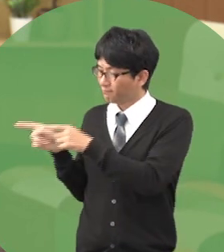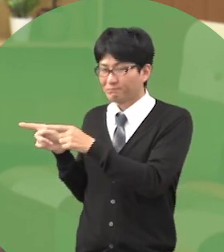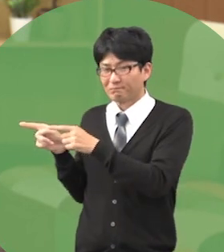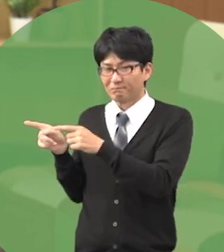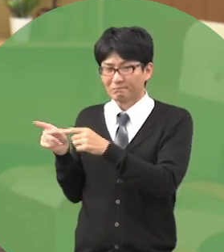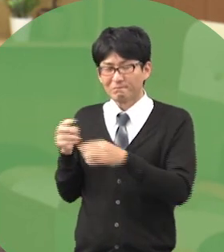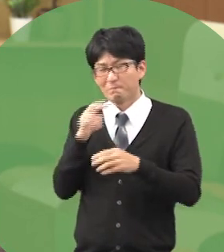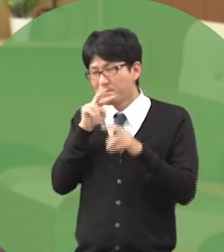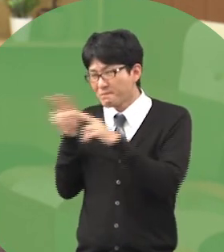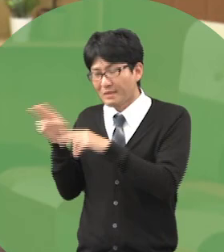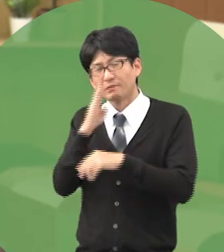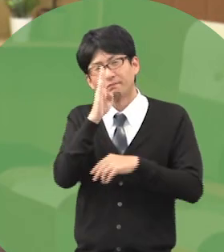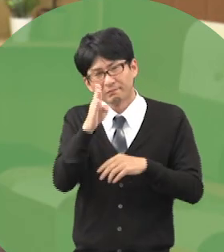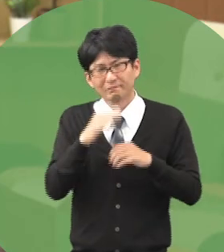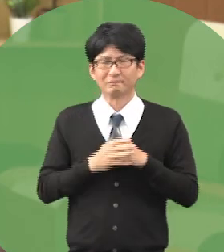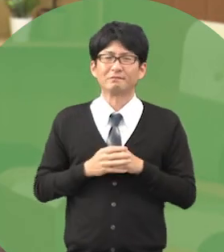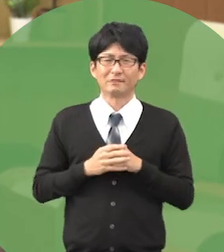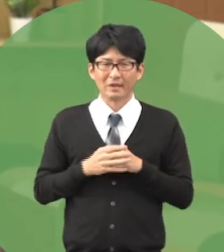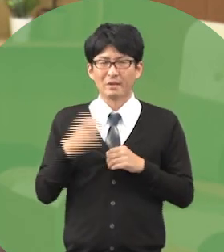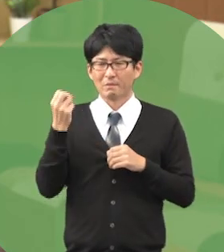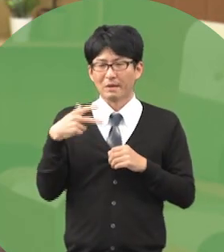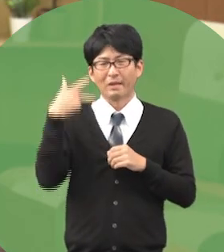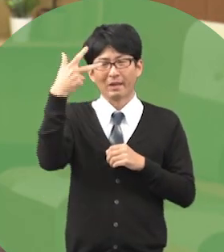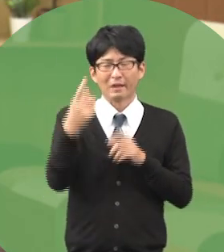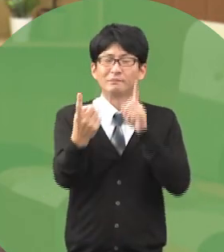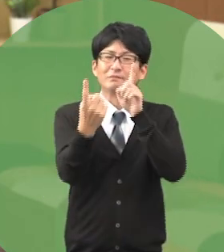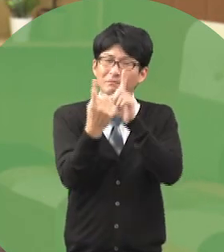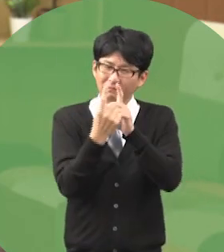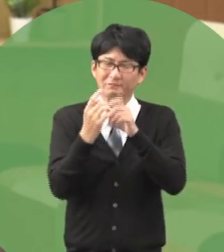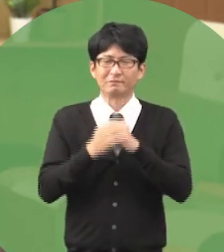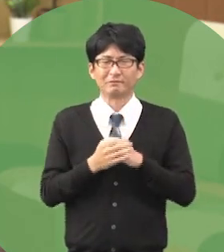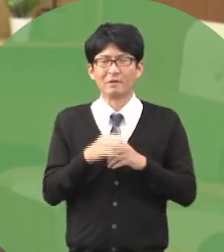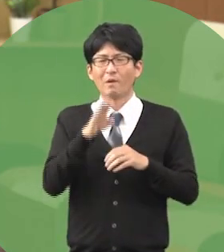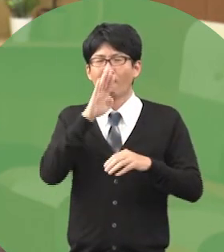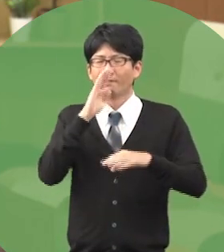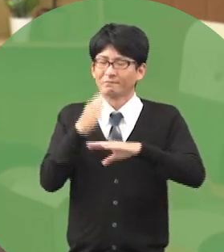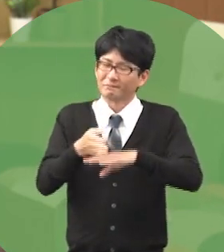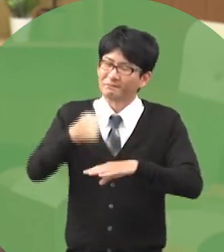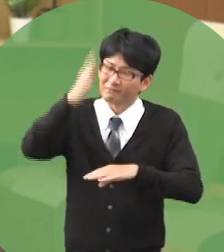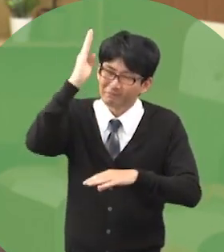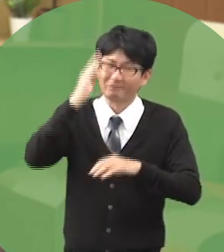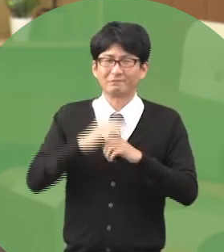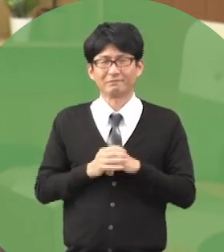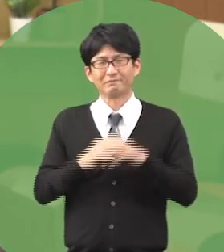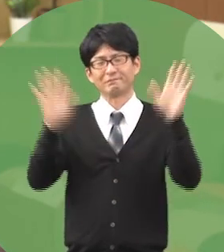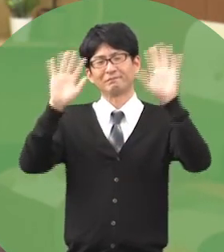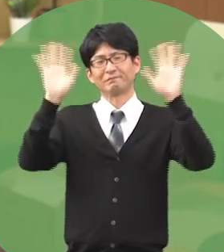ェックしてくださいね。それでは来週もお会いしましょう。一平二平デイビル。